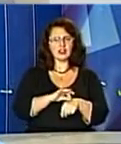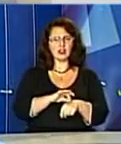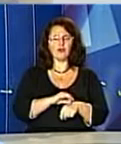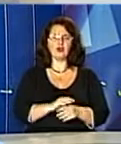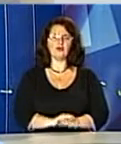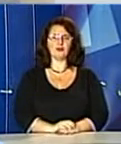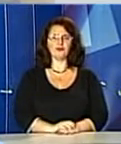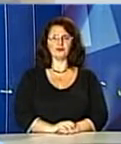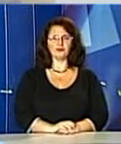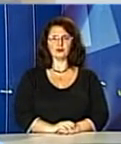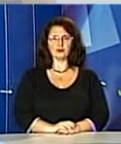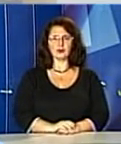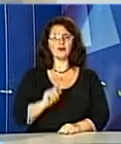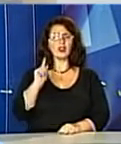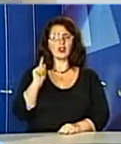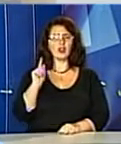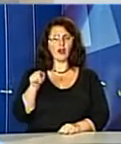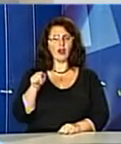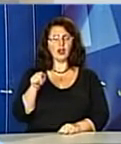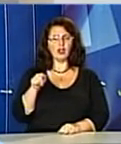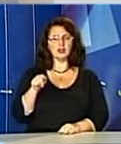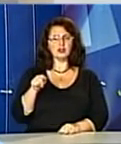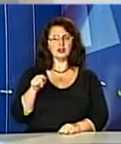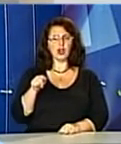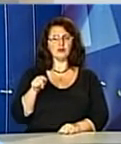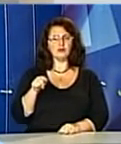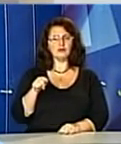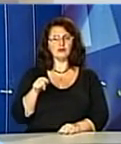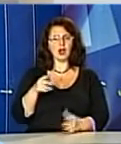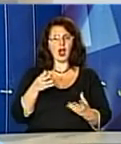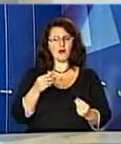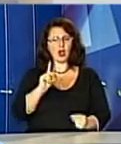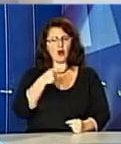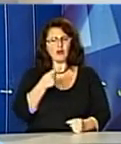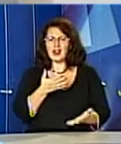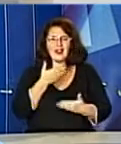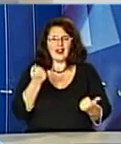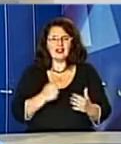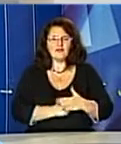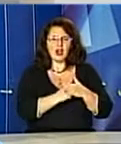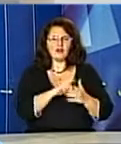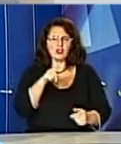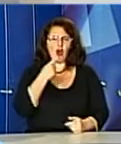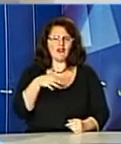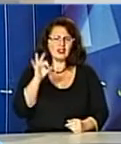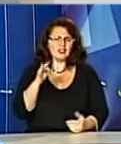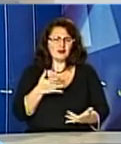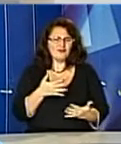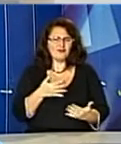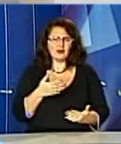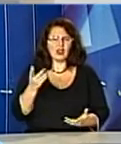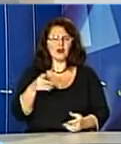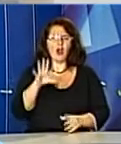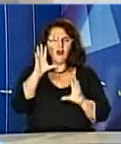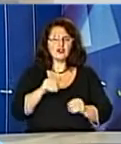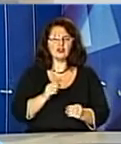4. Там, м'яко кажучи, навіть нема підстав говорити про якісь моменти, пов'язані з документами, бо там все розраховується на